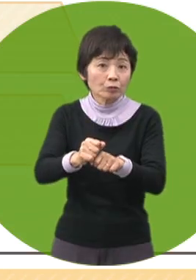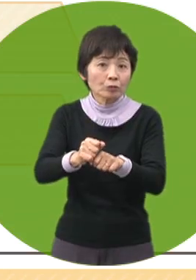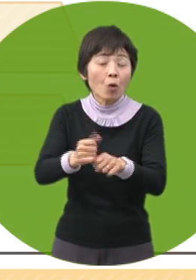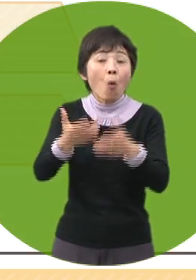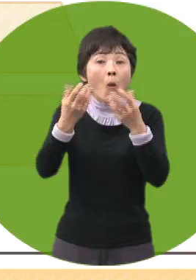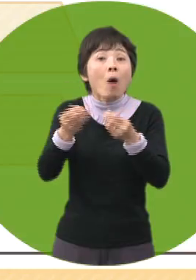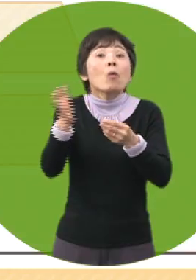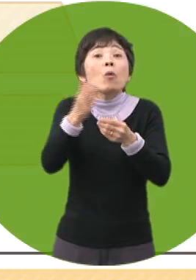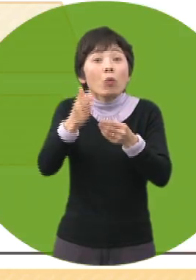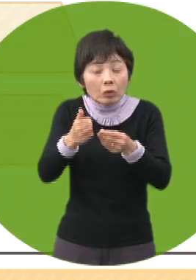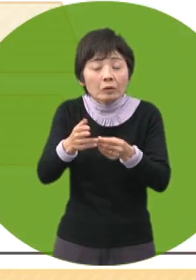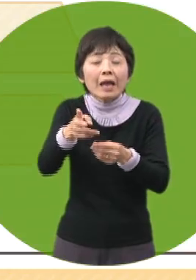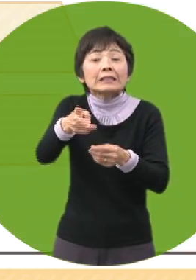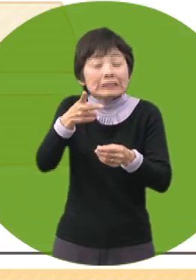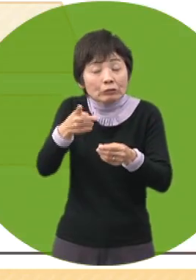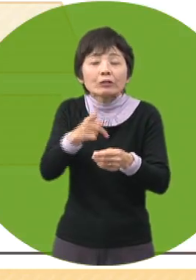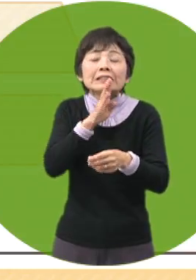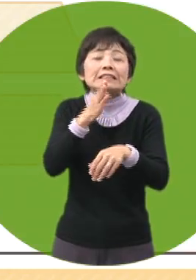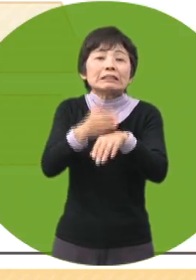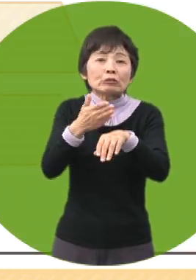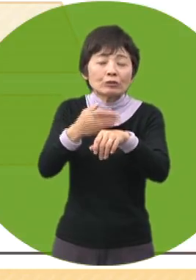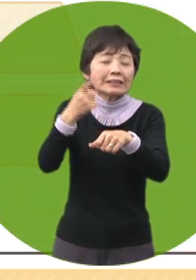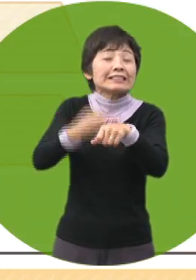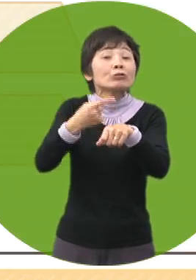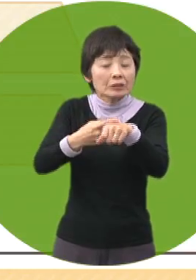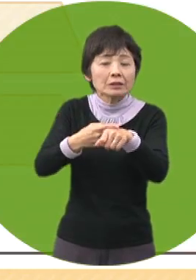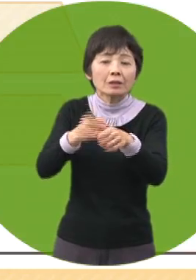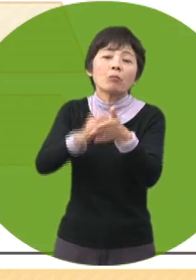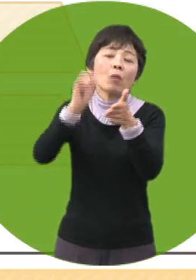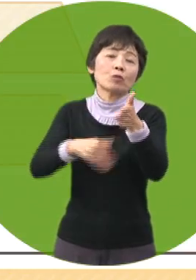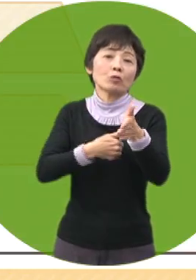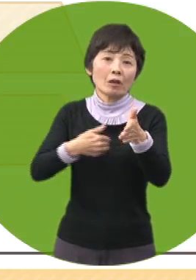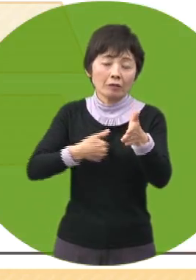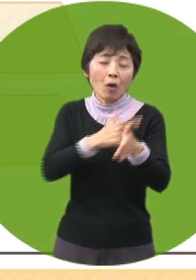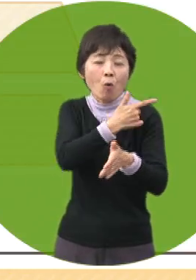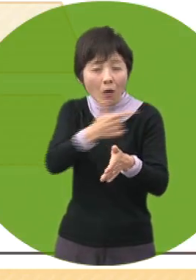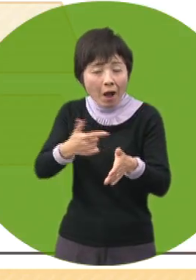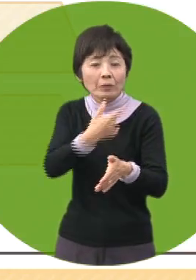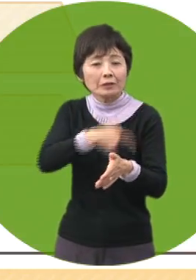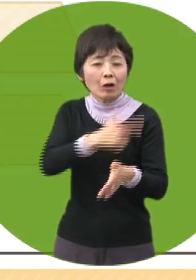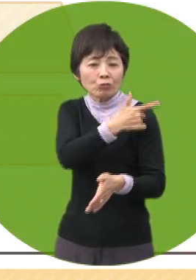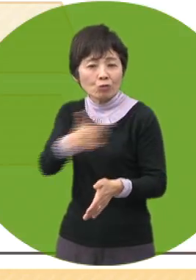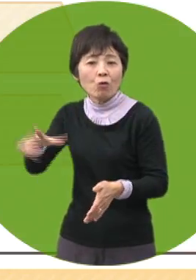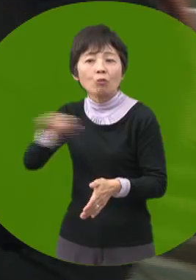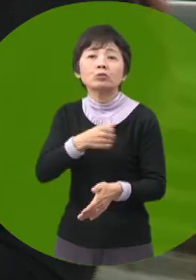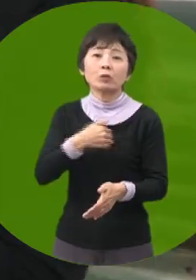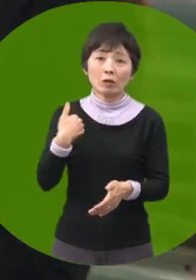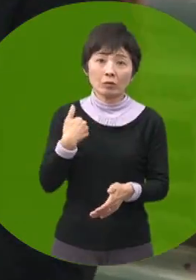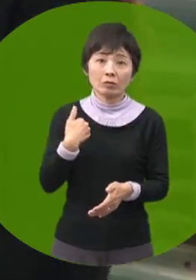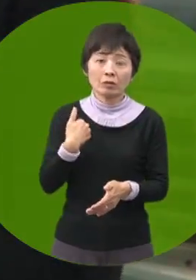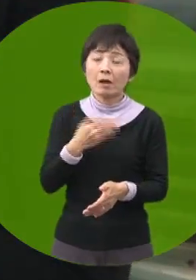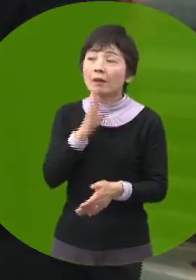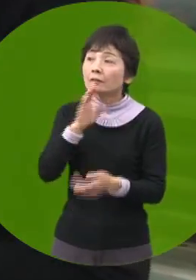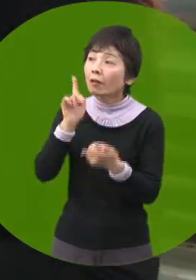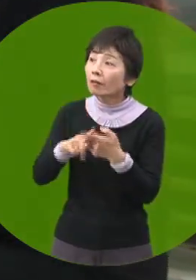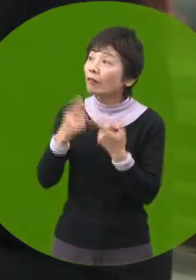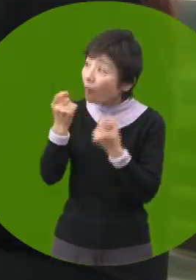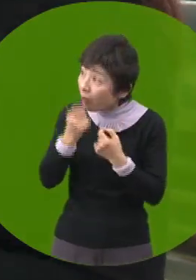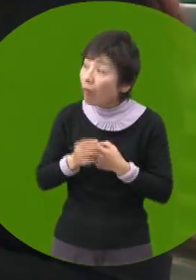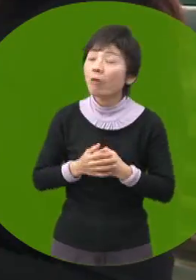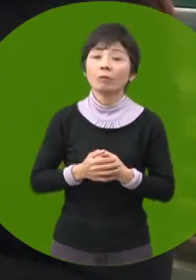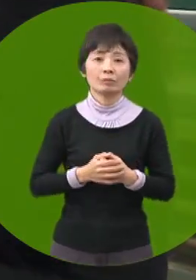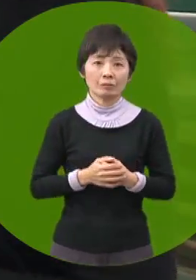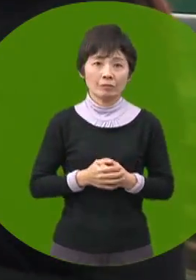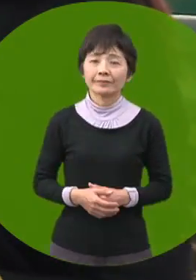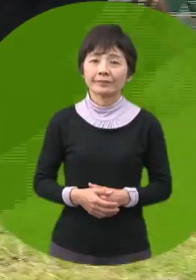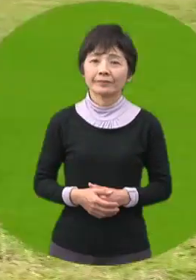自動車整備士の実技試験が免除され、他にも様々な資格を取ることができます。 おお、実践的ですね。 はい、